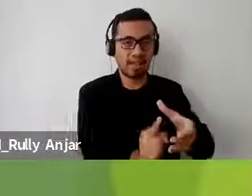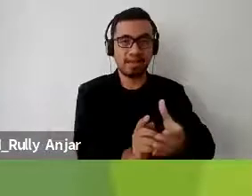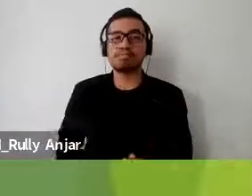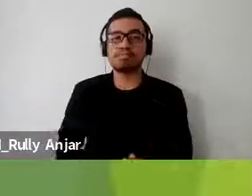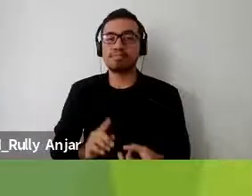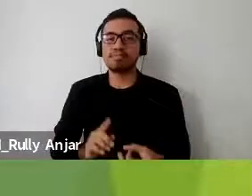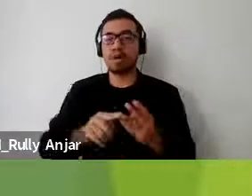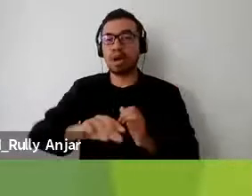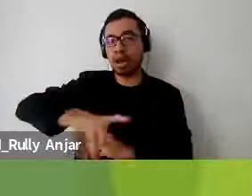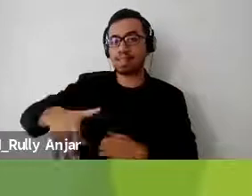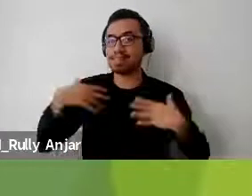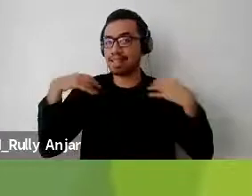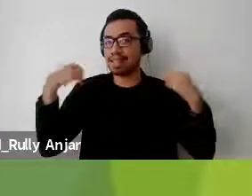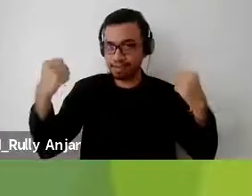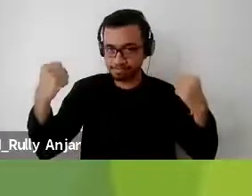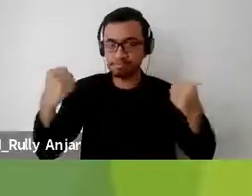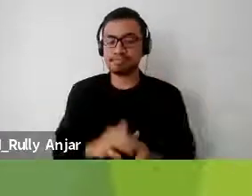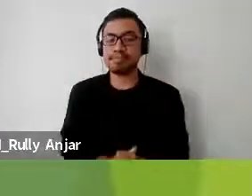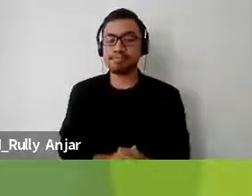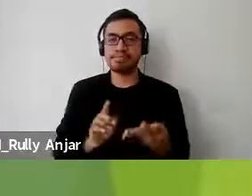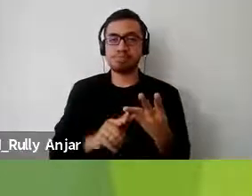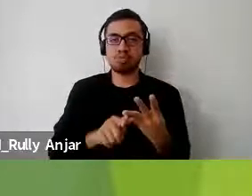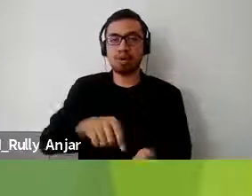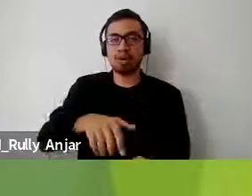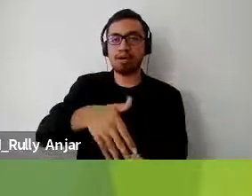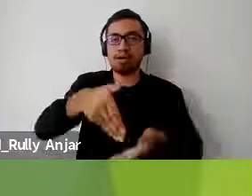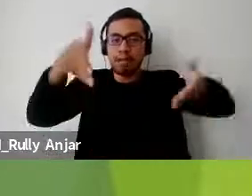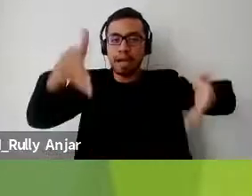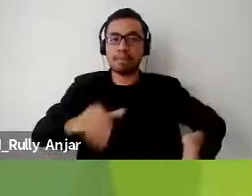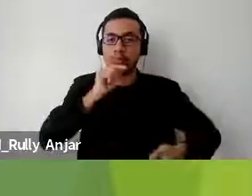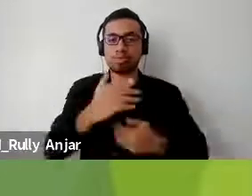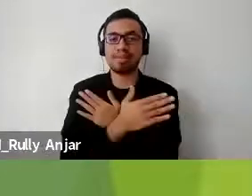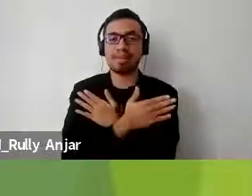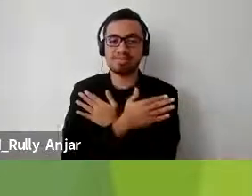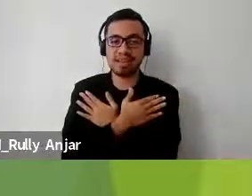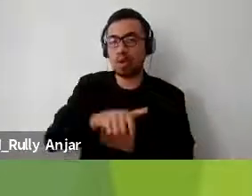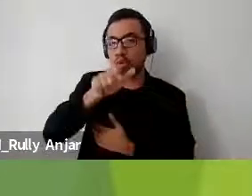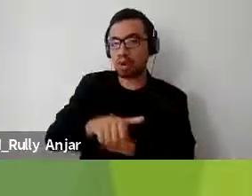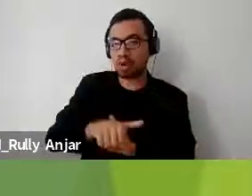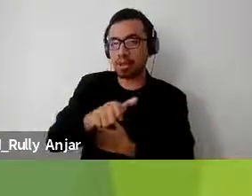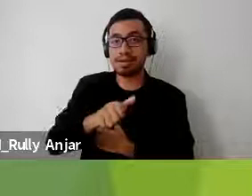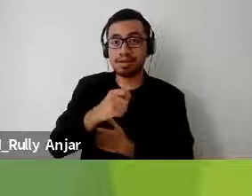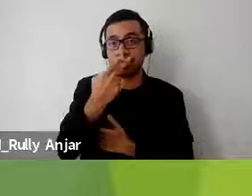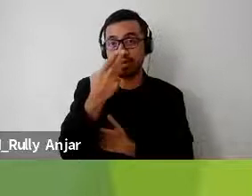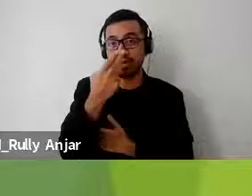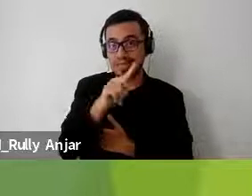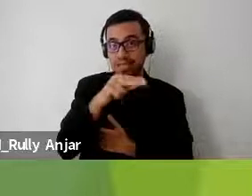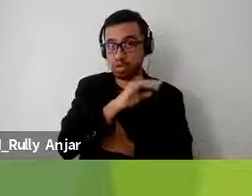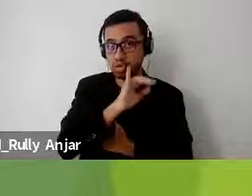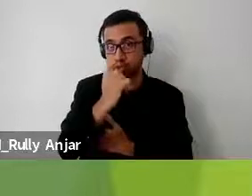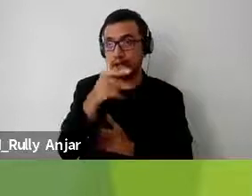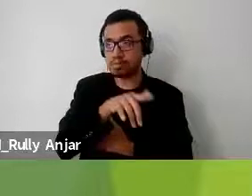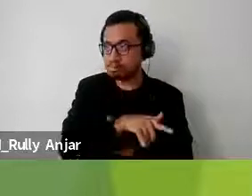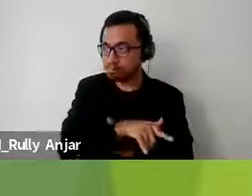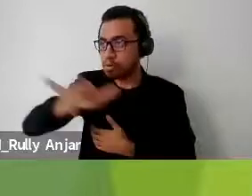kesehatan, kemudian kesiapan tempat pemakaman jenazah, media center, pemulangan warga negara asing, dan sebagainya. Kemudian bidang kesehatan adalah